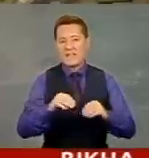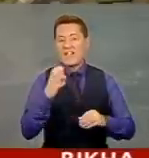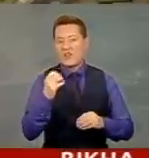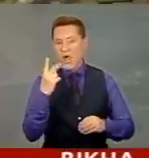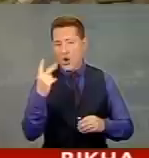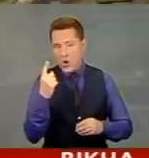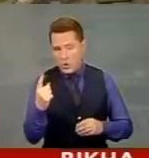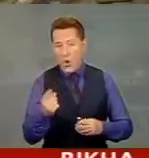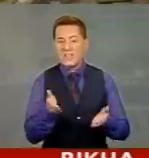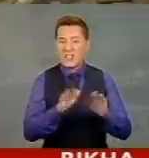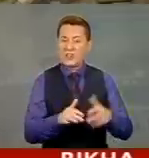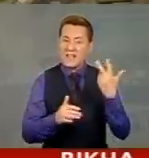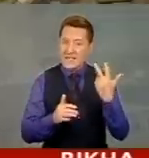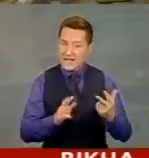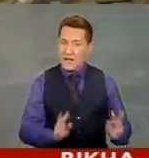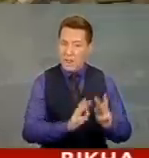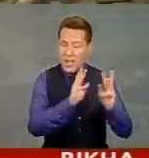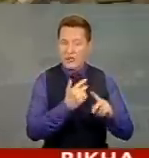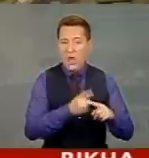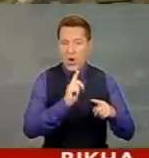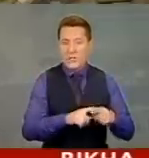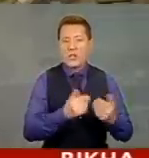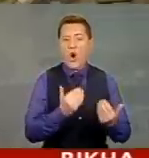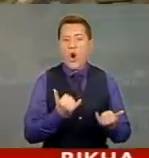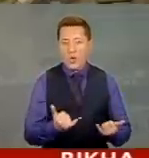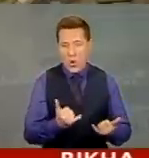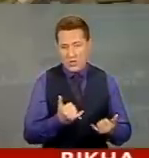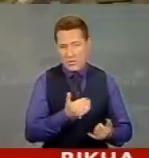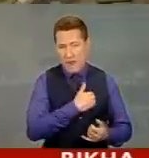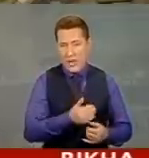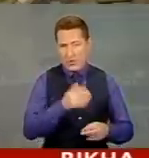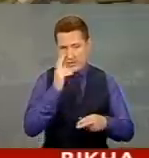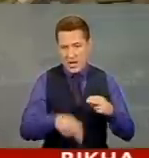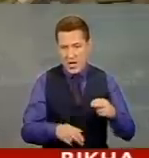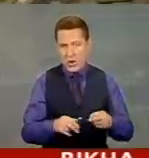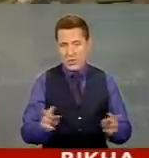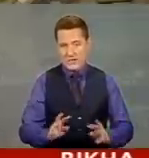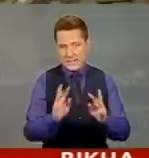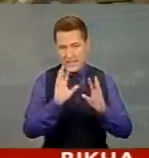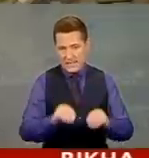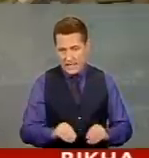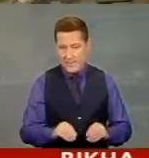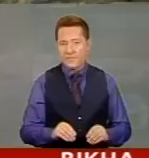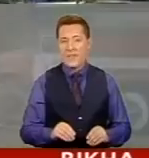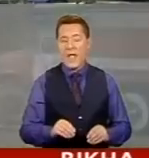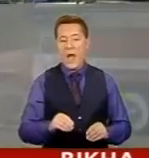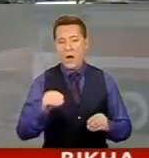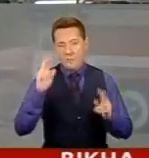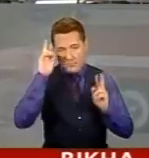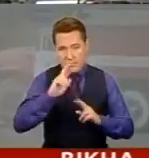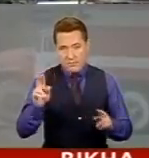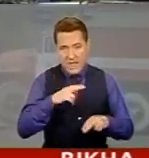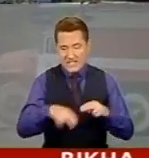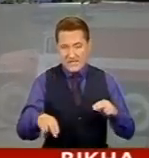залишається 3 палаючих резервуари і один, який от-от мають загасити. Далі новина погана. Сьогодні вранці стало відомо, що безвісти зник ще